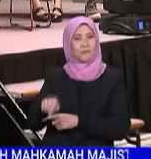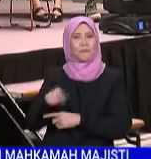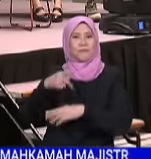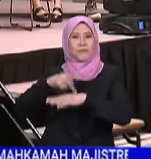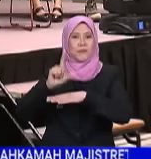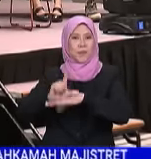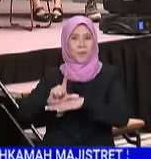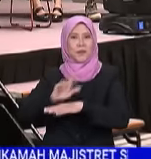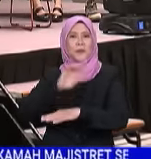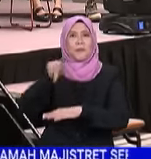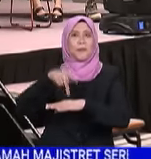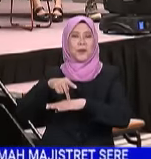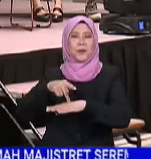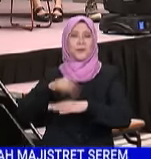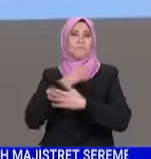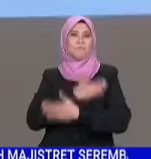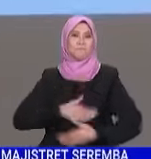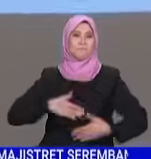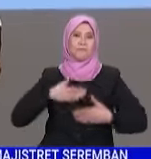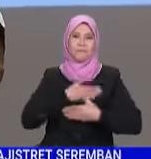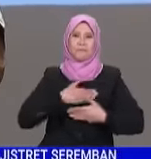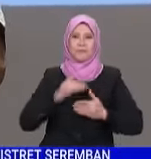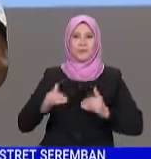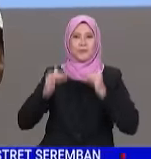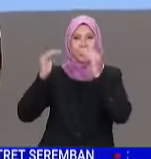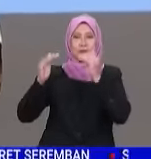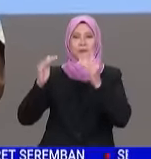Langkawi sebagai Pulau peranginan bertaraf